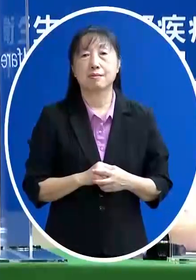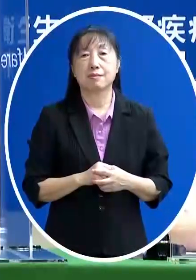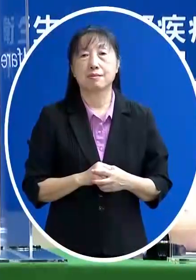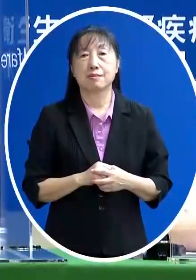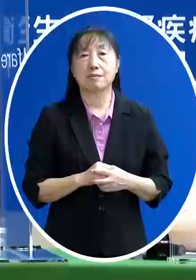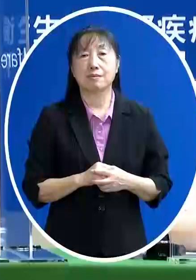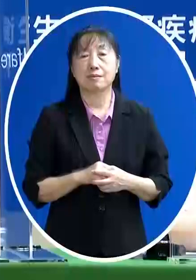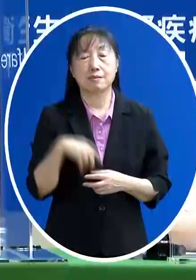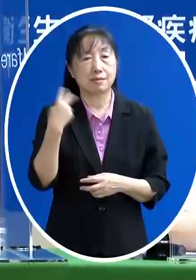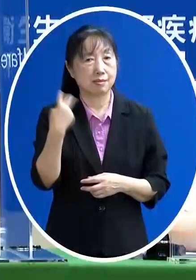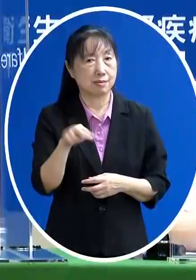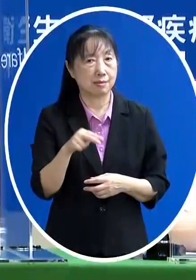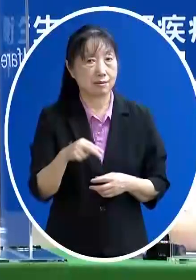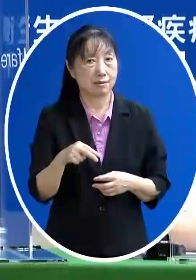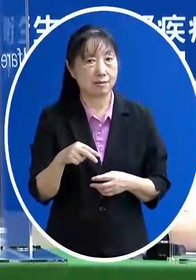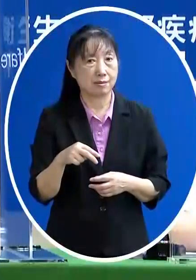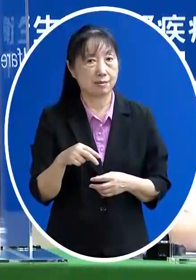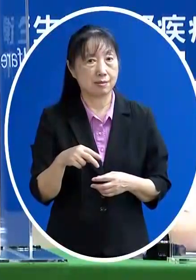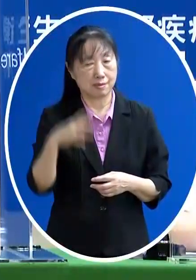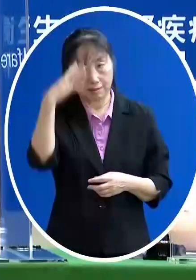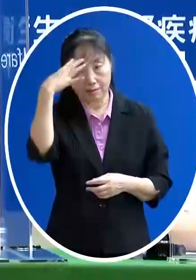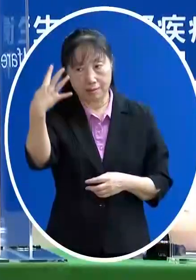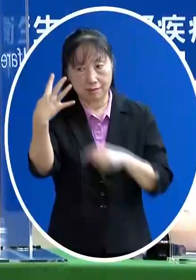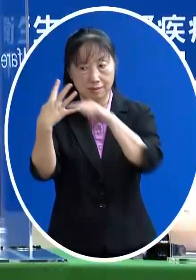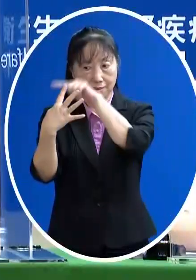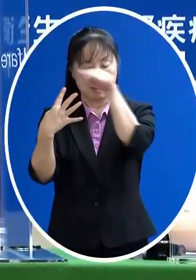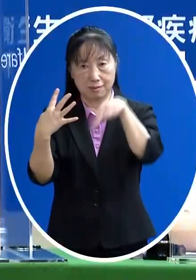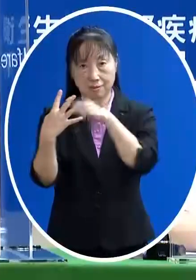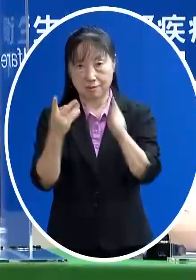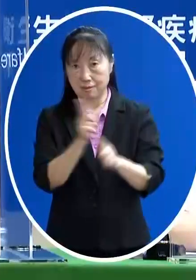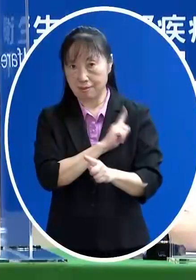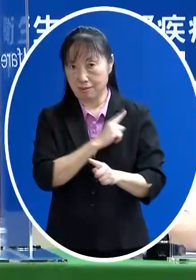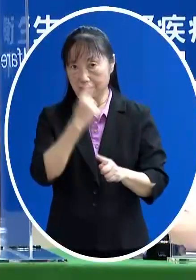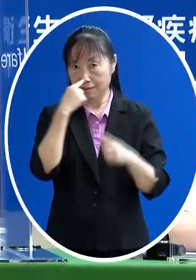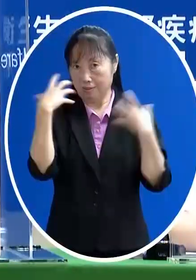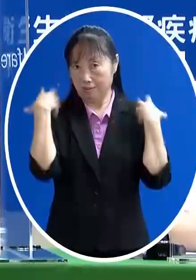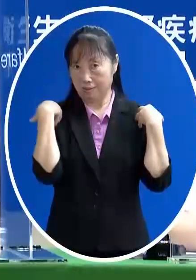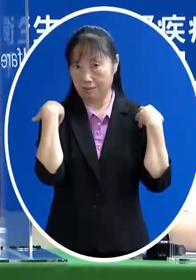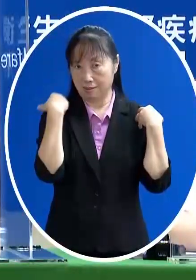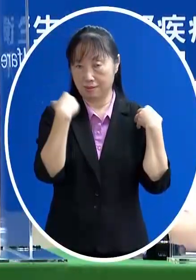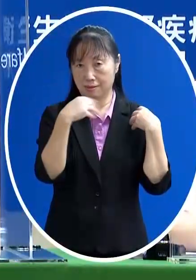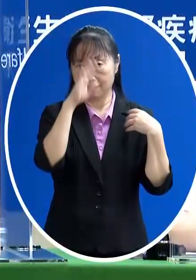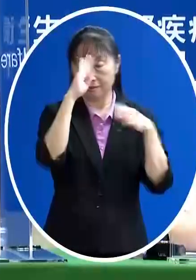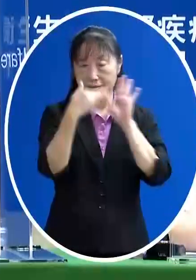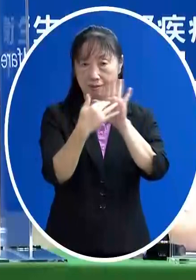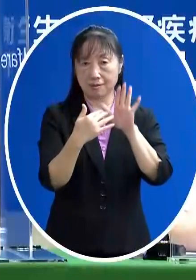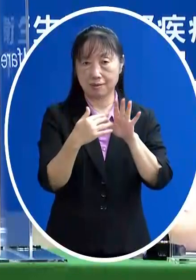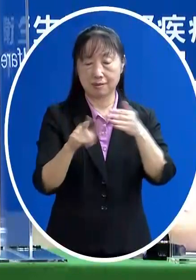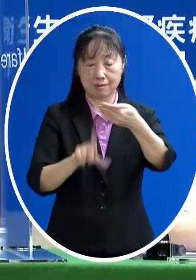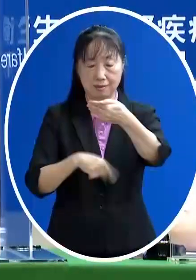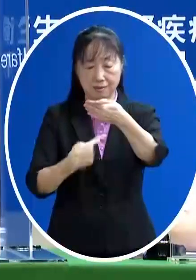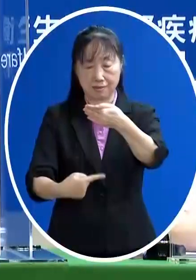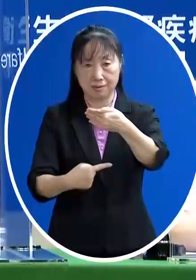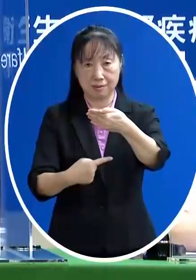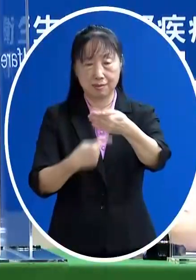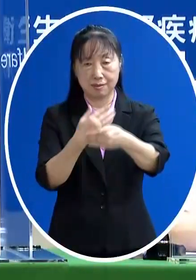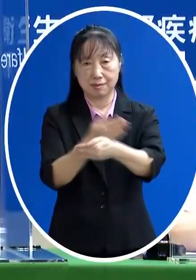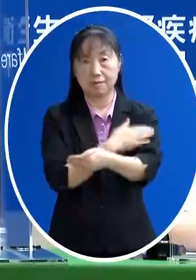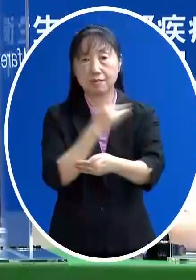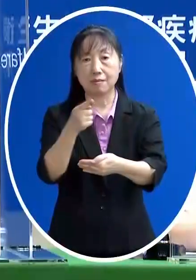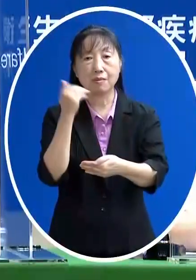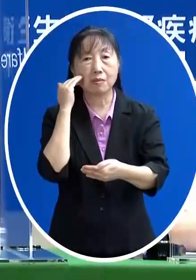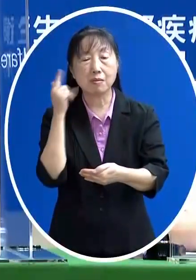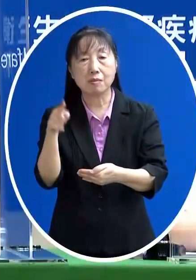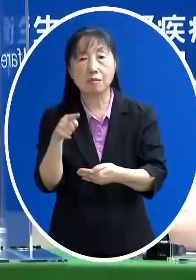强调就是说，我们这个后4天的这个自主防疫哈，从9月1号开始就地点的移动就不需